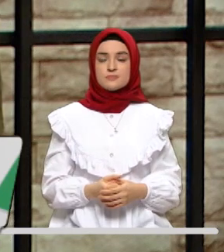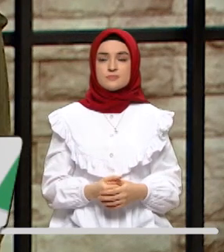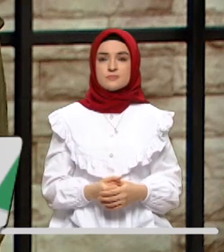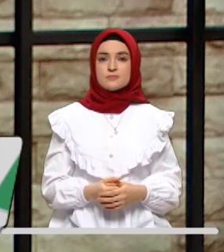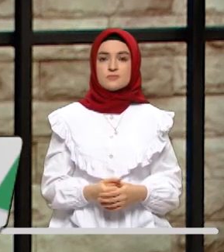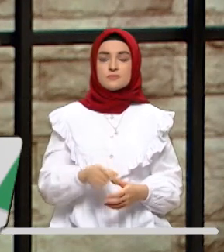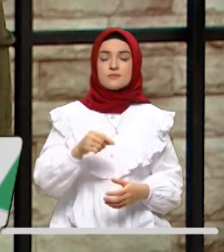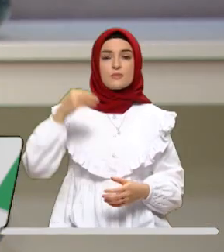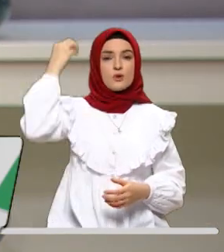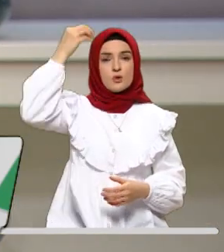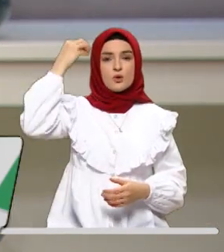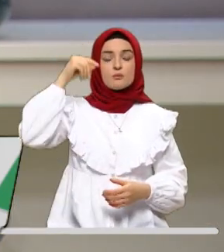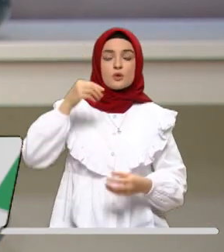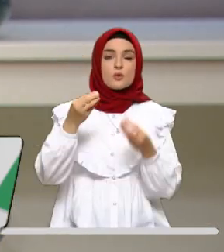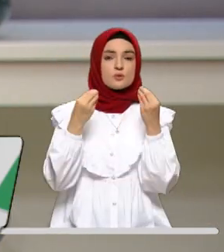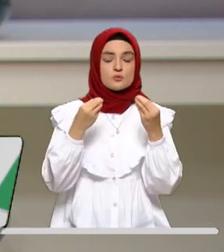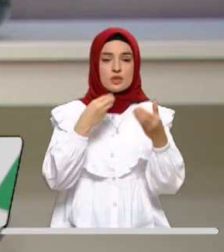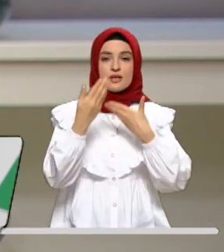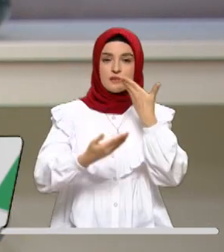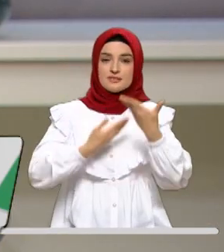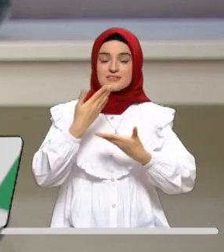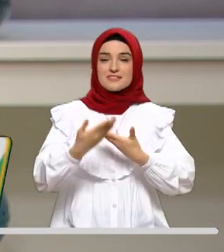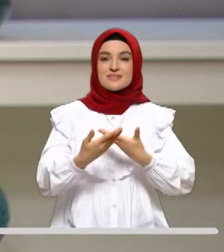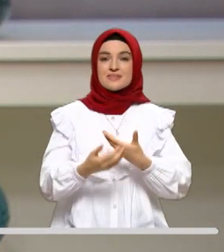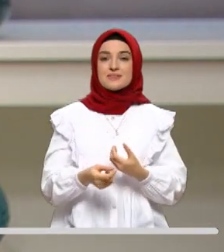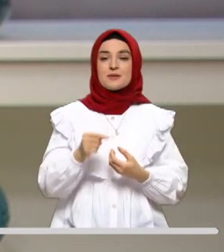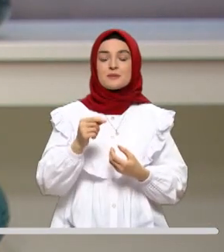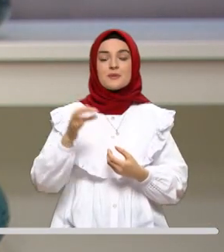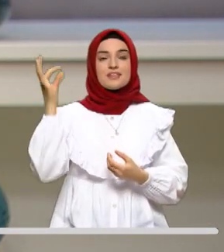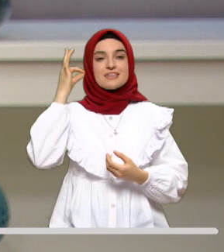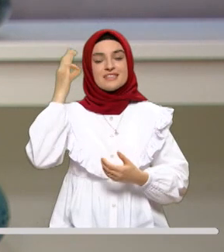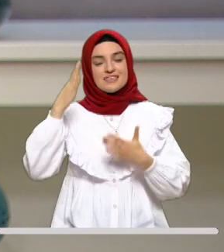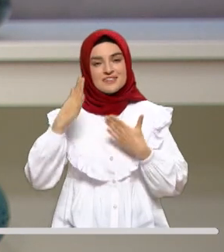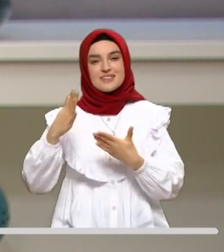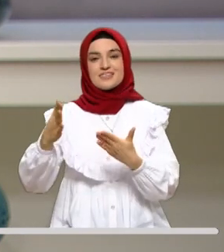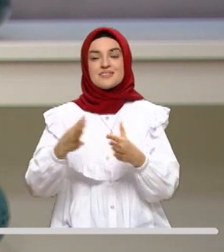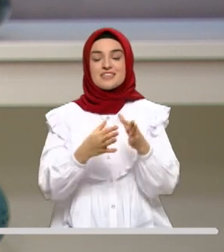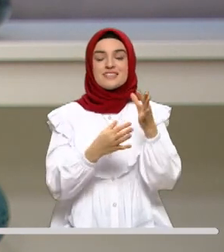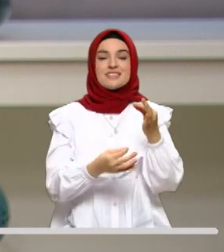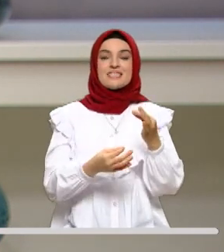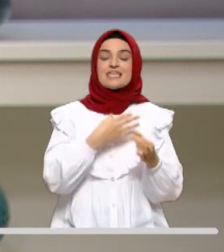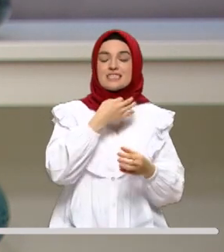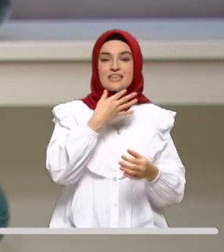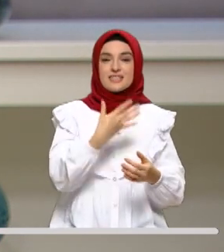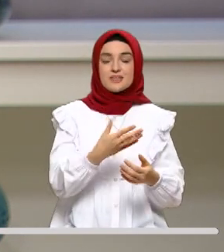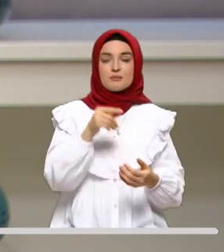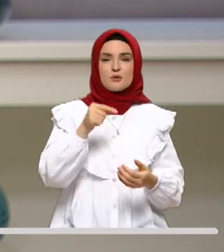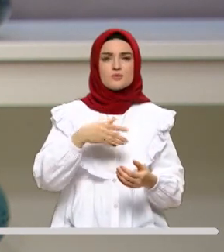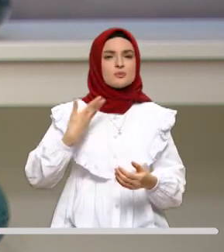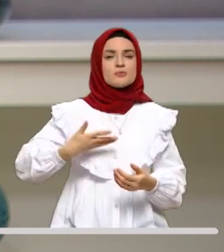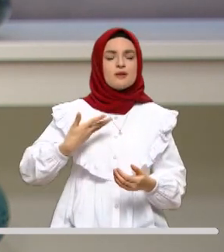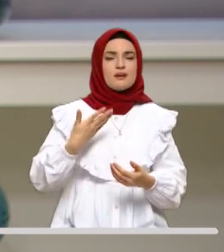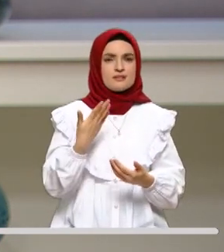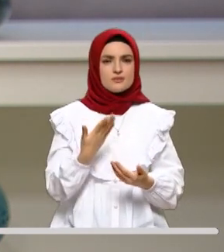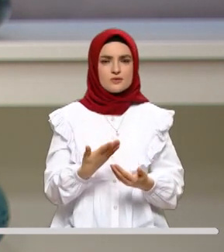hocam, şimdi çok güzel anlatıyorsunuz. Gerçekten sizi böyle kapılıp dinleyip gidesi geliyor insanın. Ağzınıza sağlık. şunu merak ediyorum